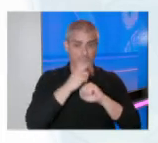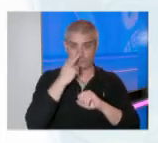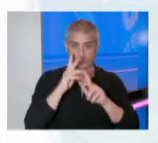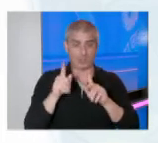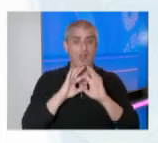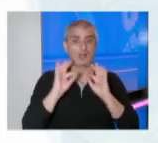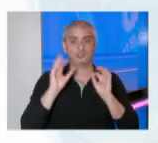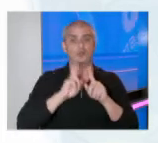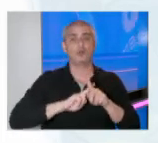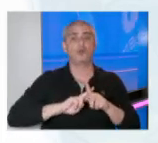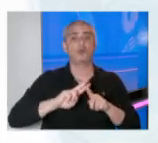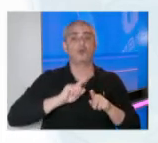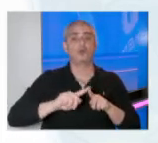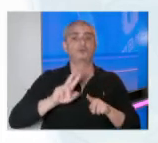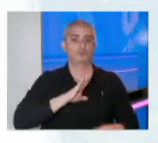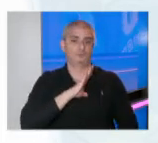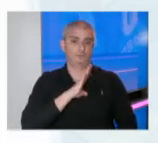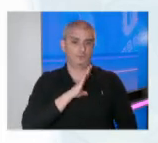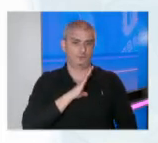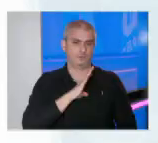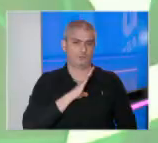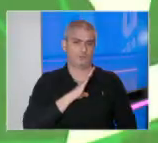שראינו הן התחלה של חודשיים מסוים.